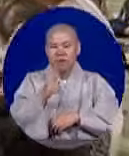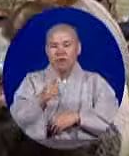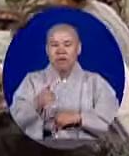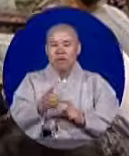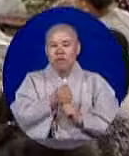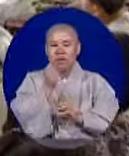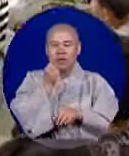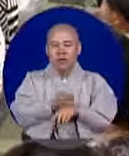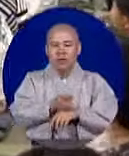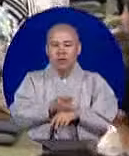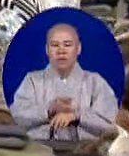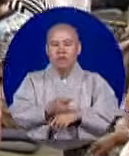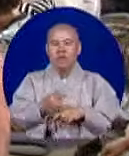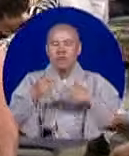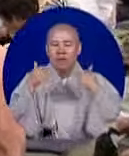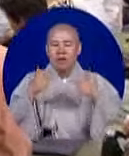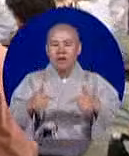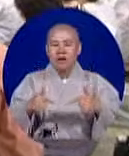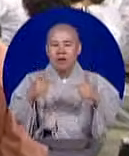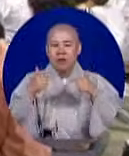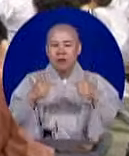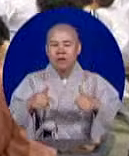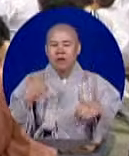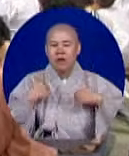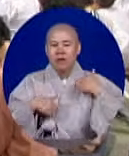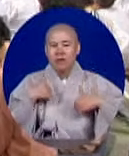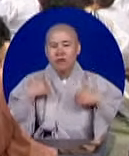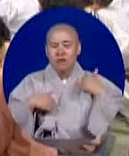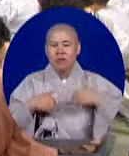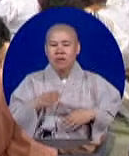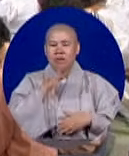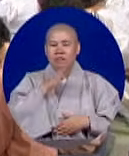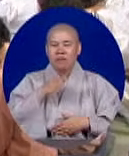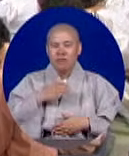상락아정이다. 이게 참나예요.